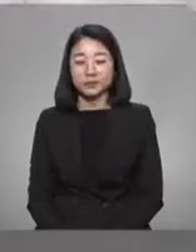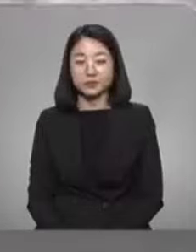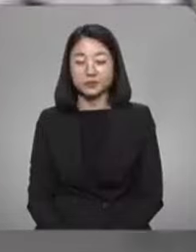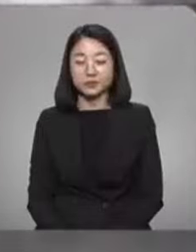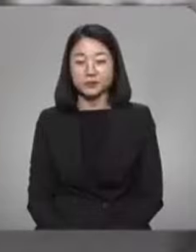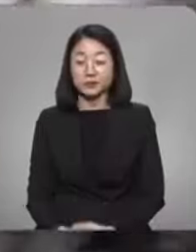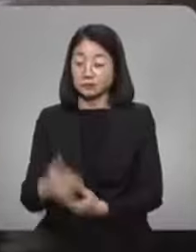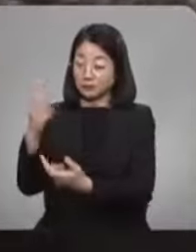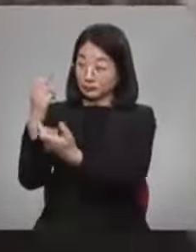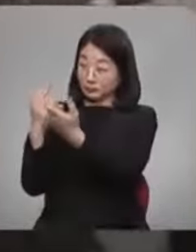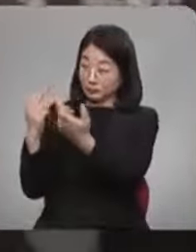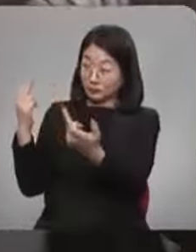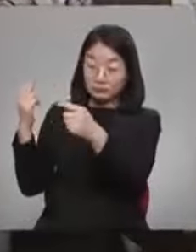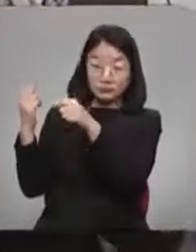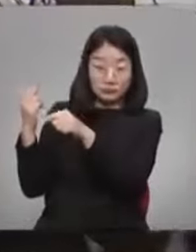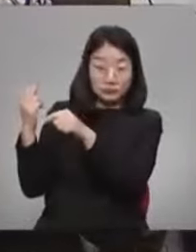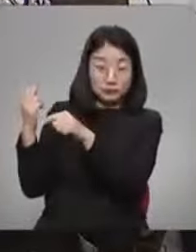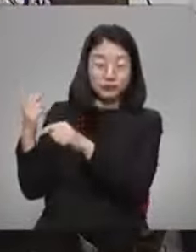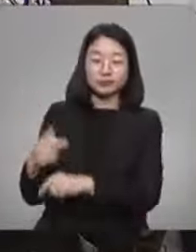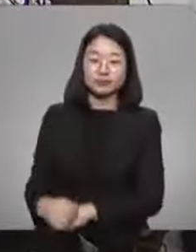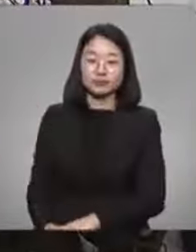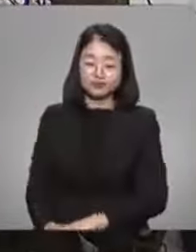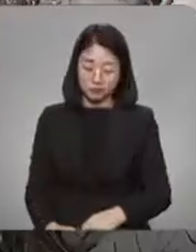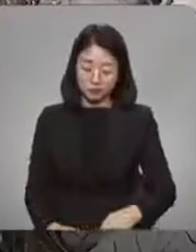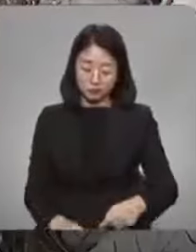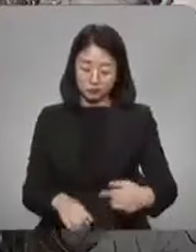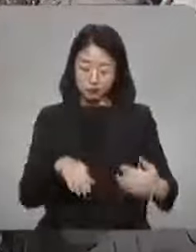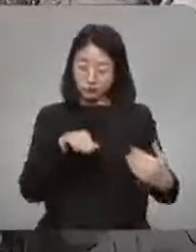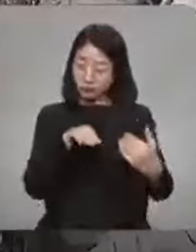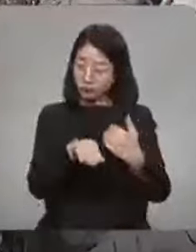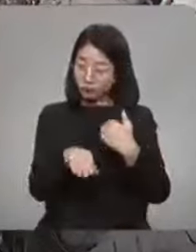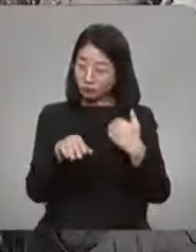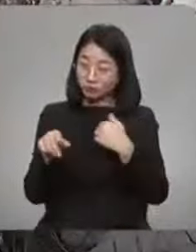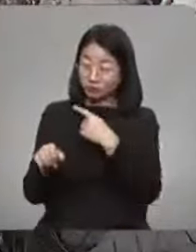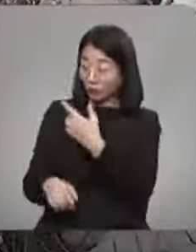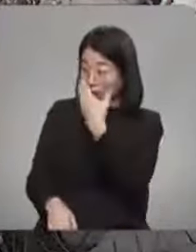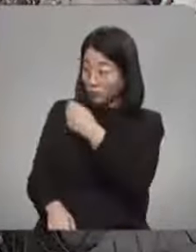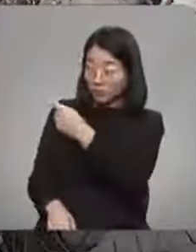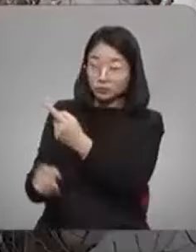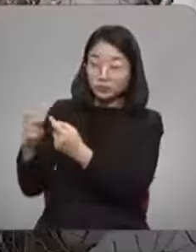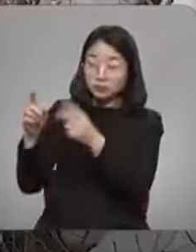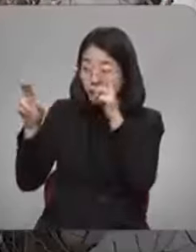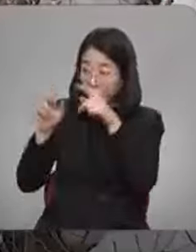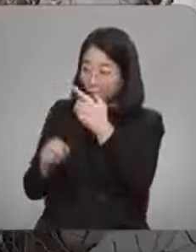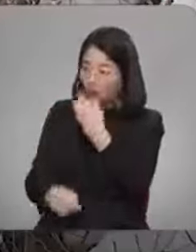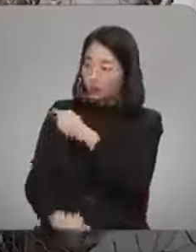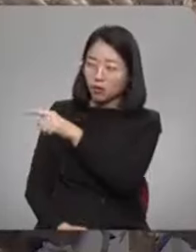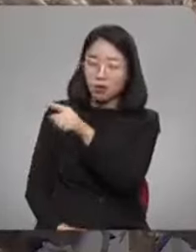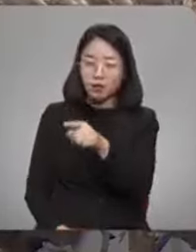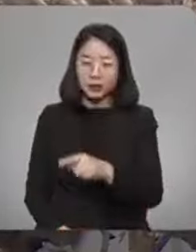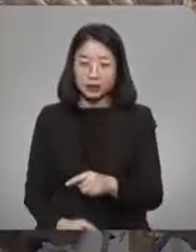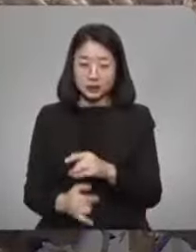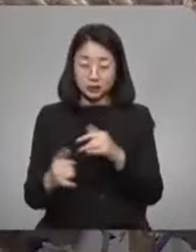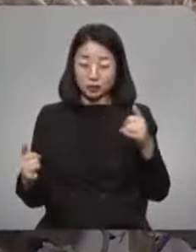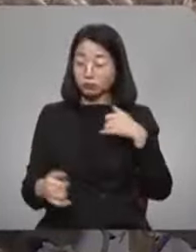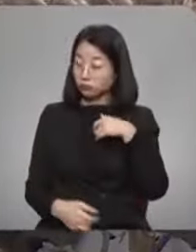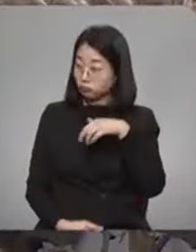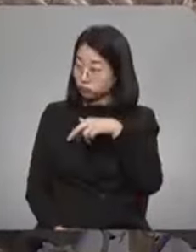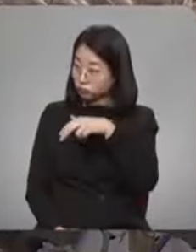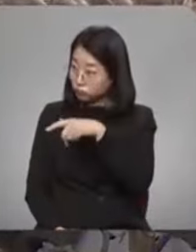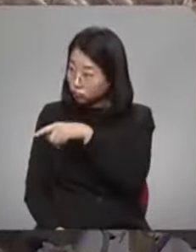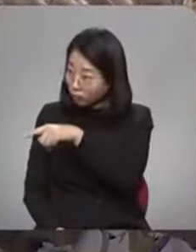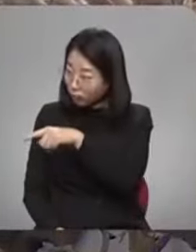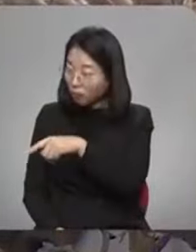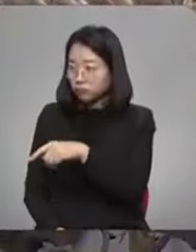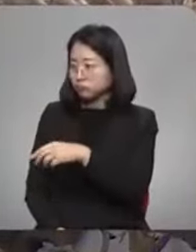강원 북부의 산간 지역입니다. 국도 옆 숲속에서 한 무리의 사냥이 눈에 띕니다. 사람이 가까이 다가가도